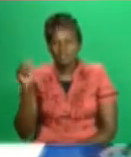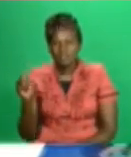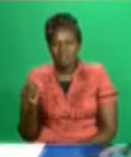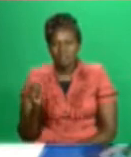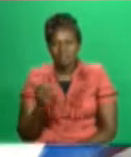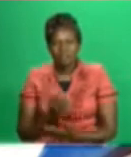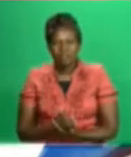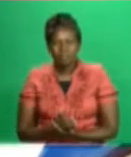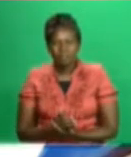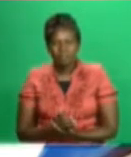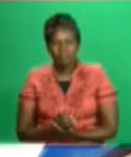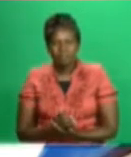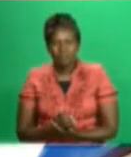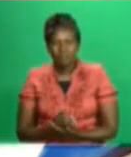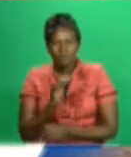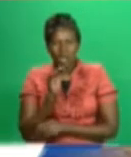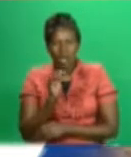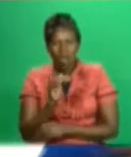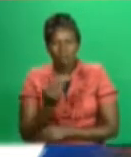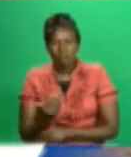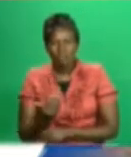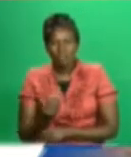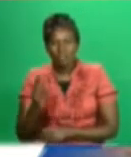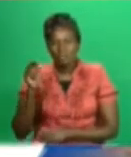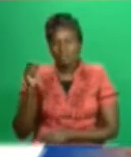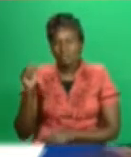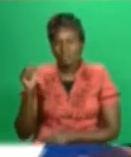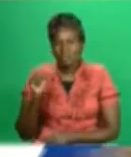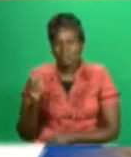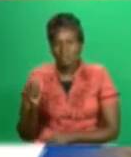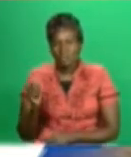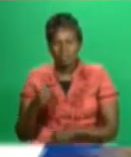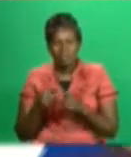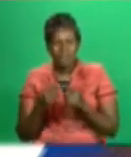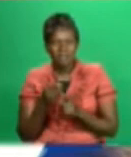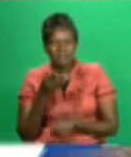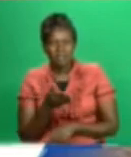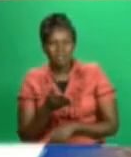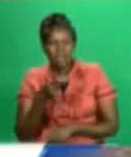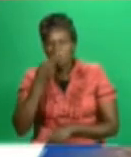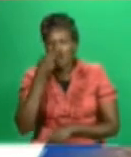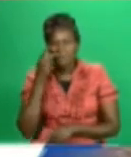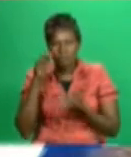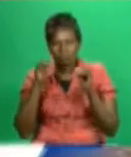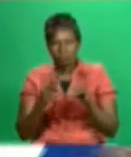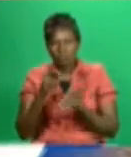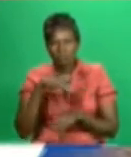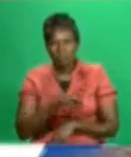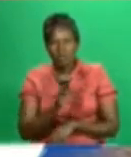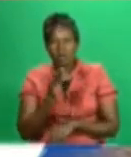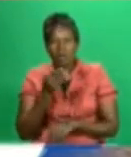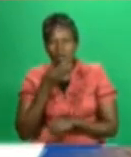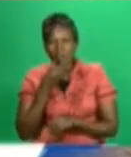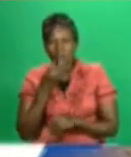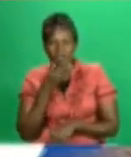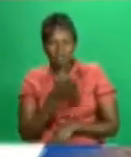tu. Kuambiwa wako pamoja, ni NASA ya pamoja, lakini huku Kalonzo ameweka mtu wake, Raila ameweka